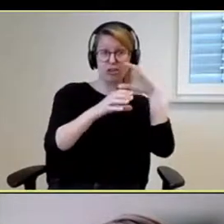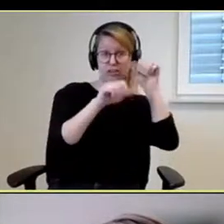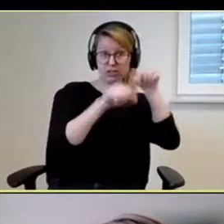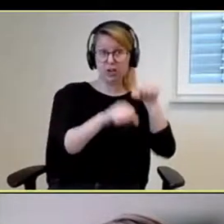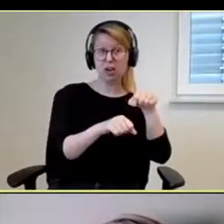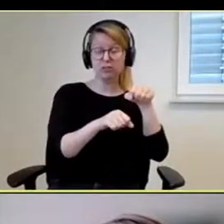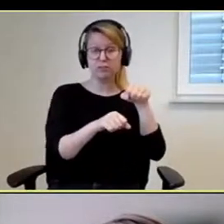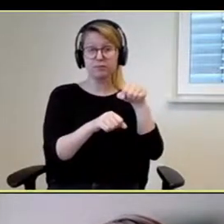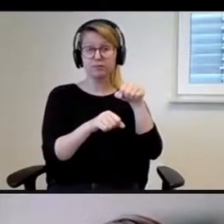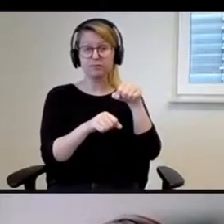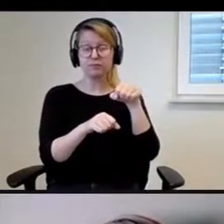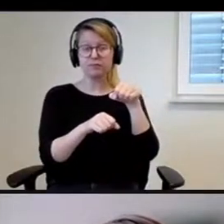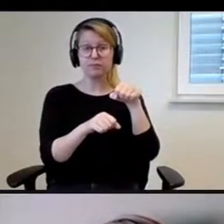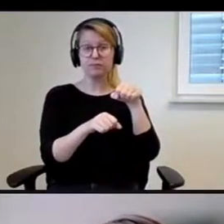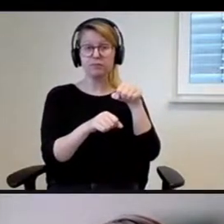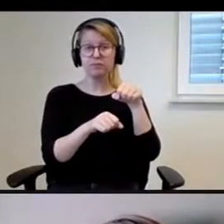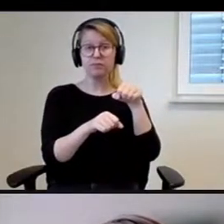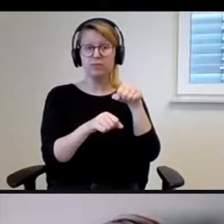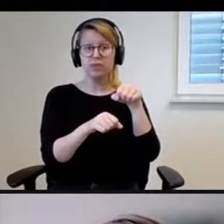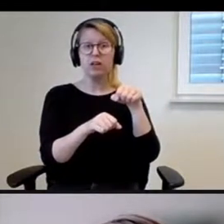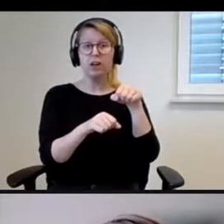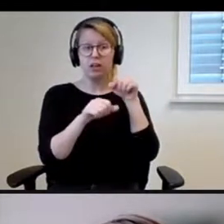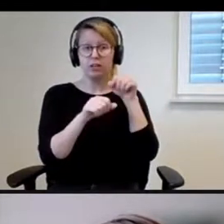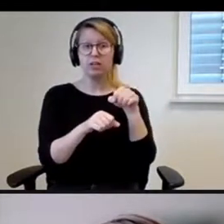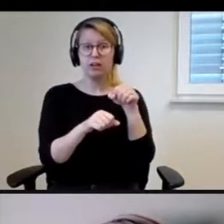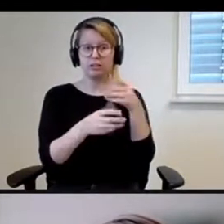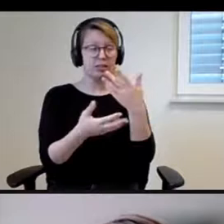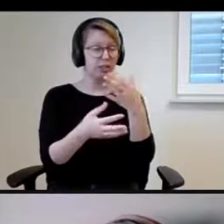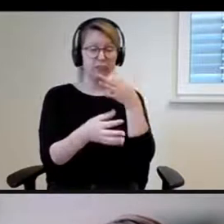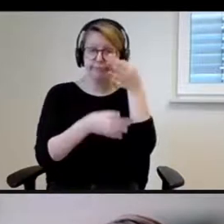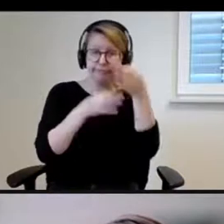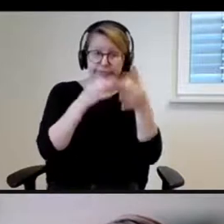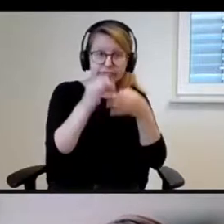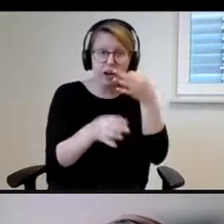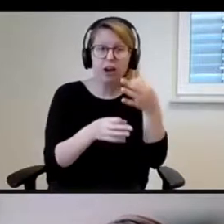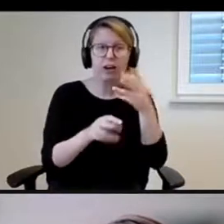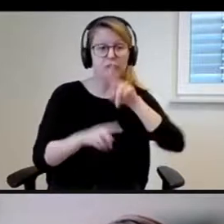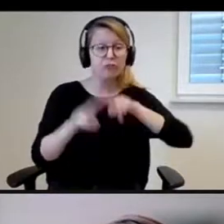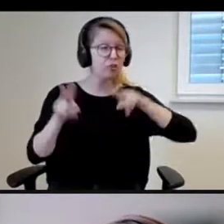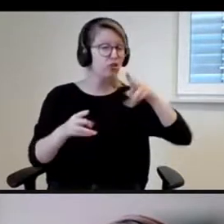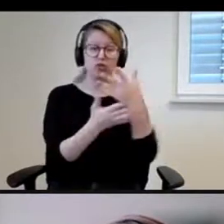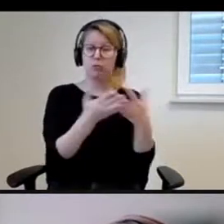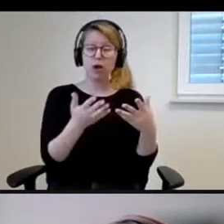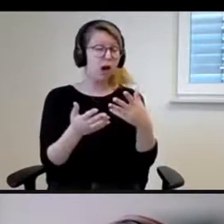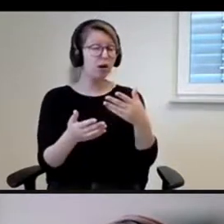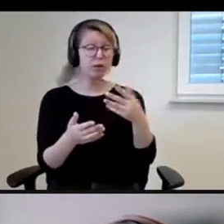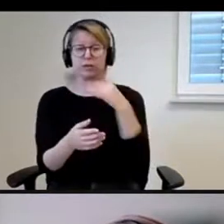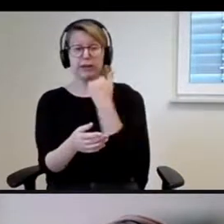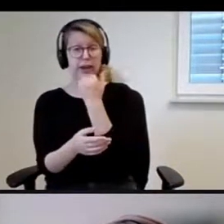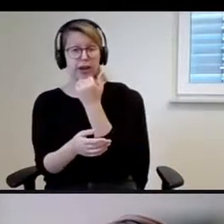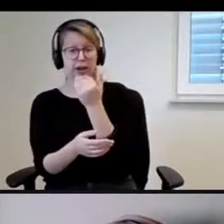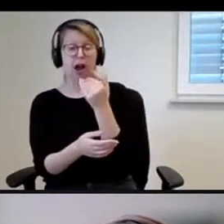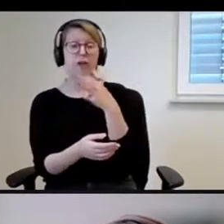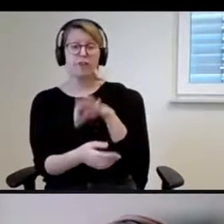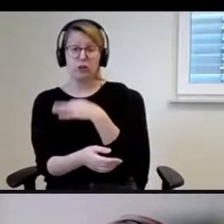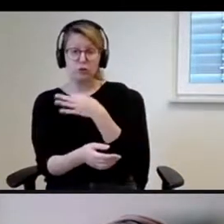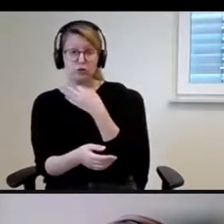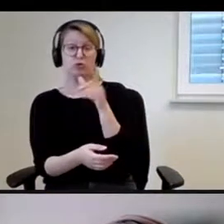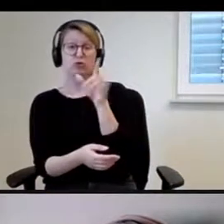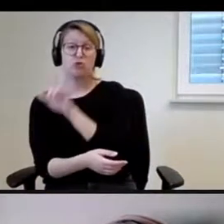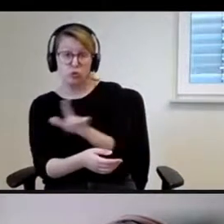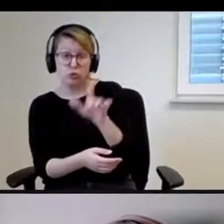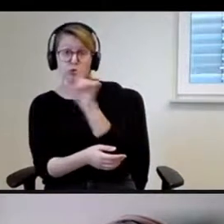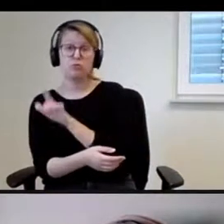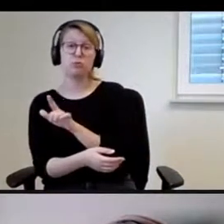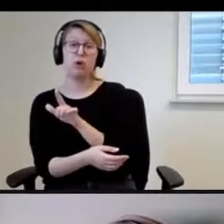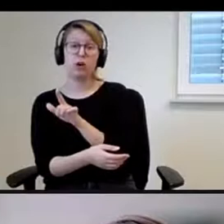soit en français, que ce soit en allemand, que ce soit en luxembourgeois, écrivez-nous et nos experts, nos invités